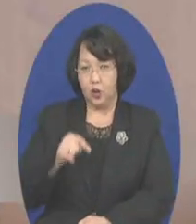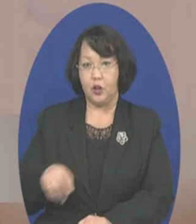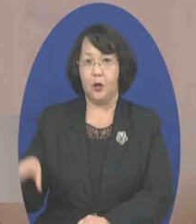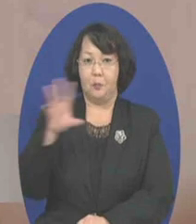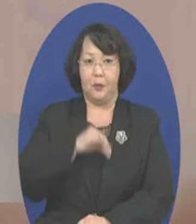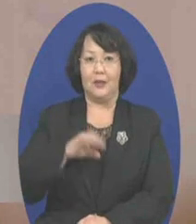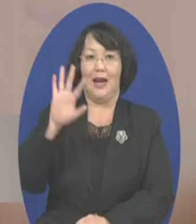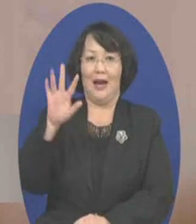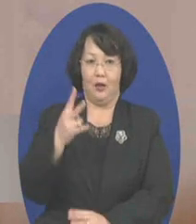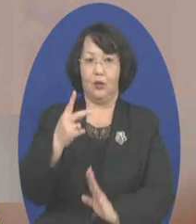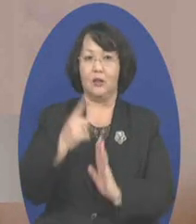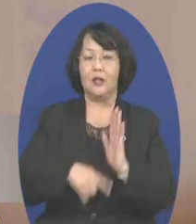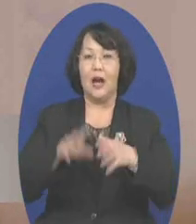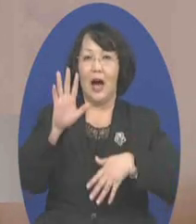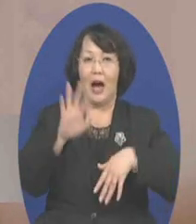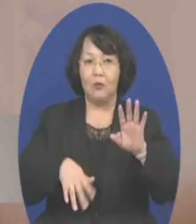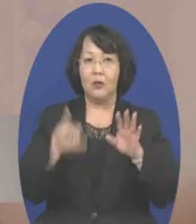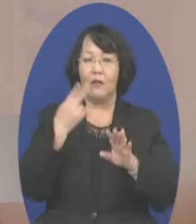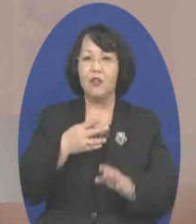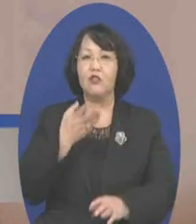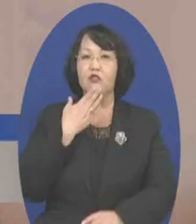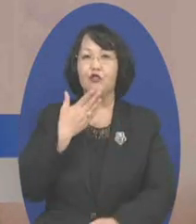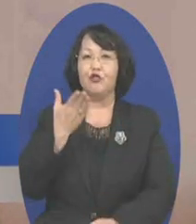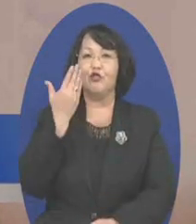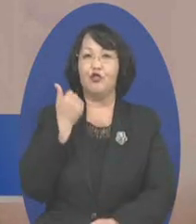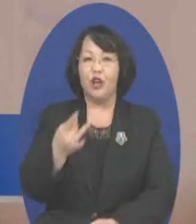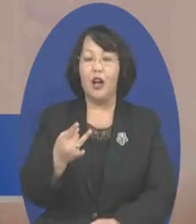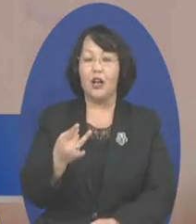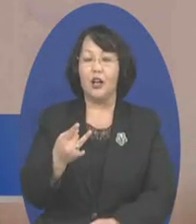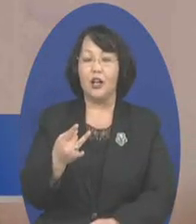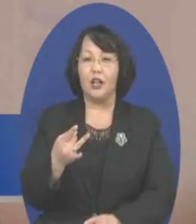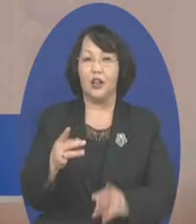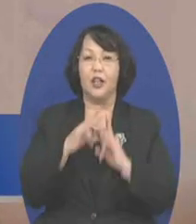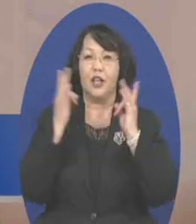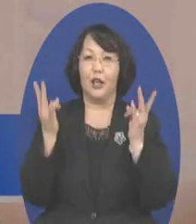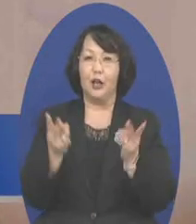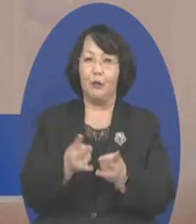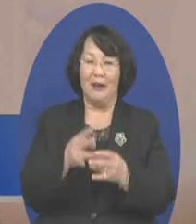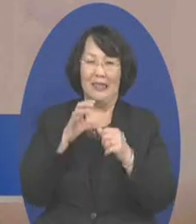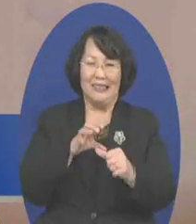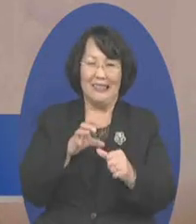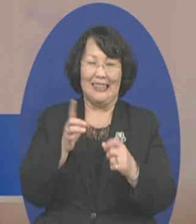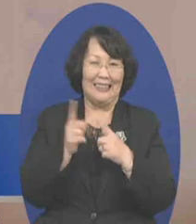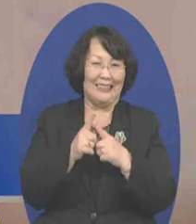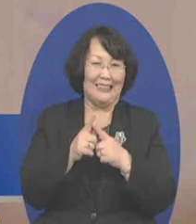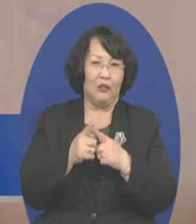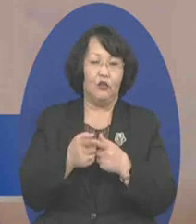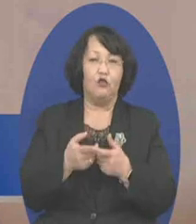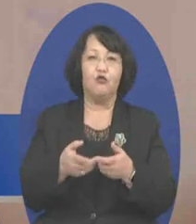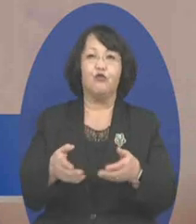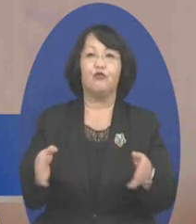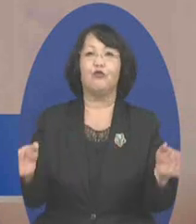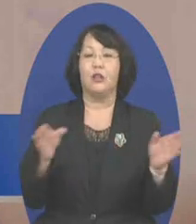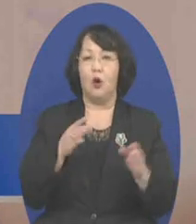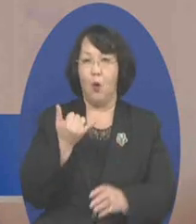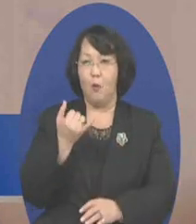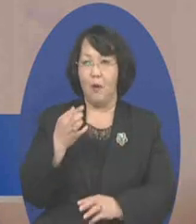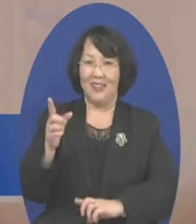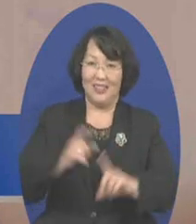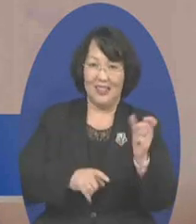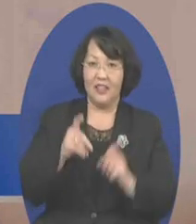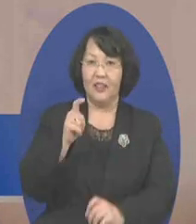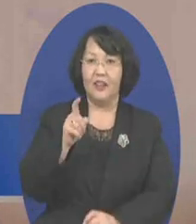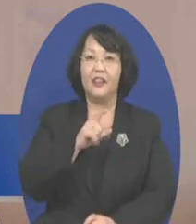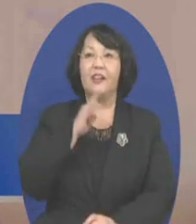Одоо бид нар 12 сарын 15-нд шар бүс рүү орох, Улаанбаатар хотын нийгмийн эдийн засгийн хэвийн хэмжээ рүү одоо аваачих. Нийт одоо бид